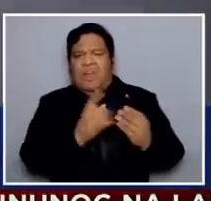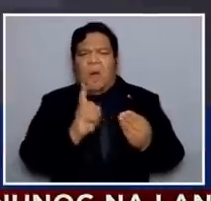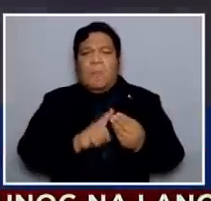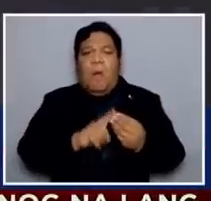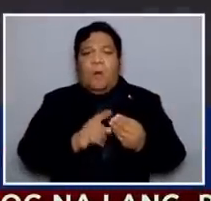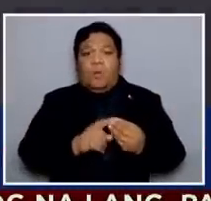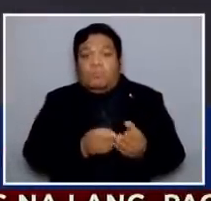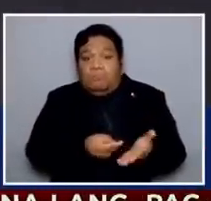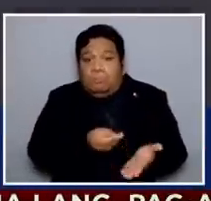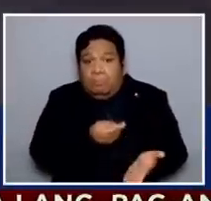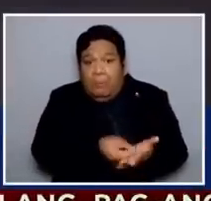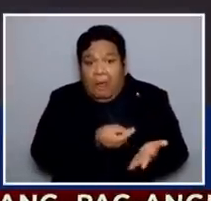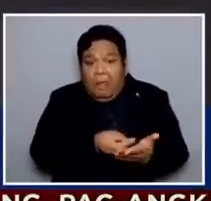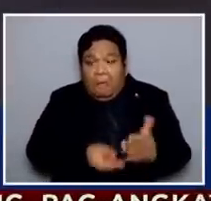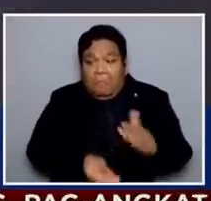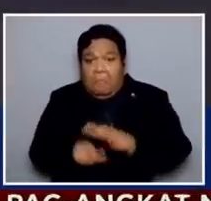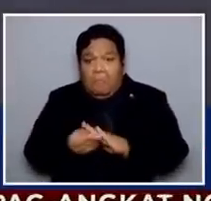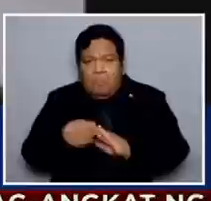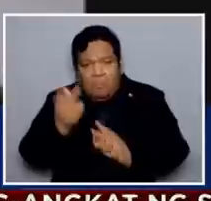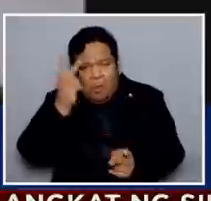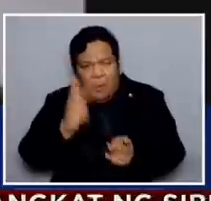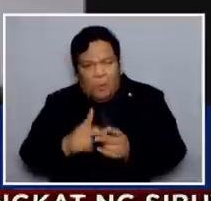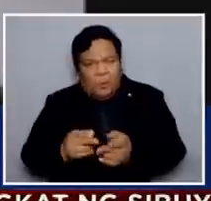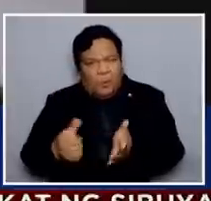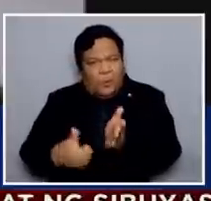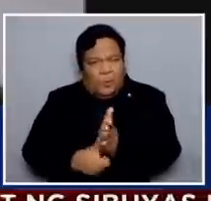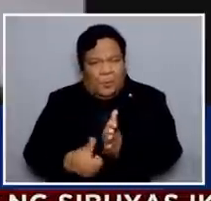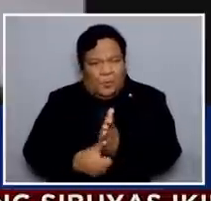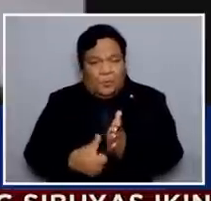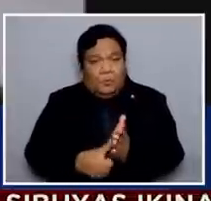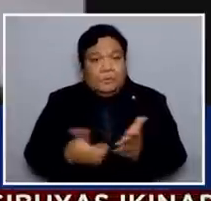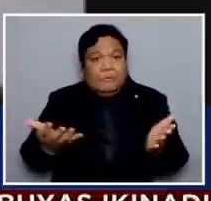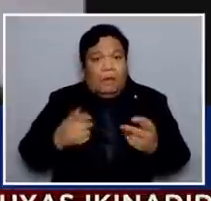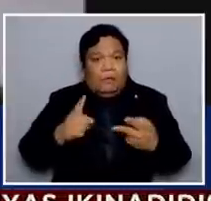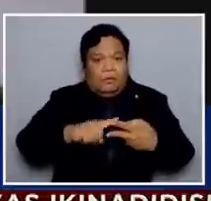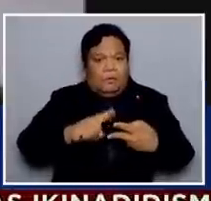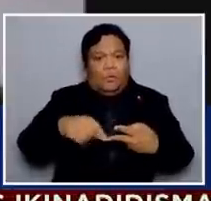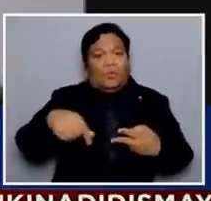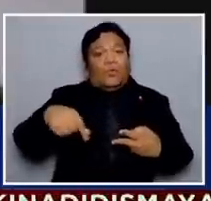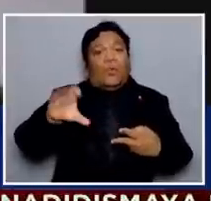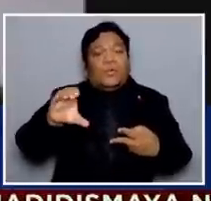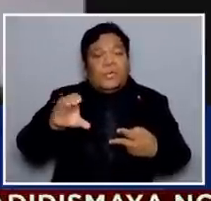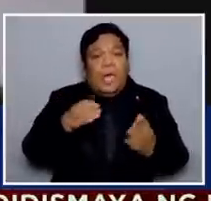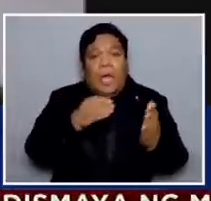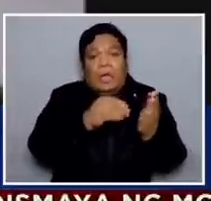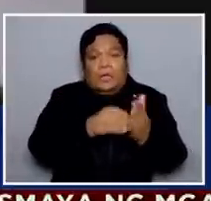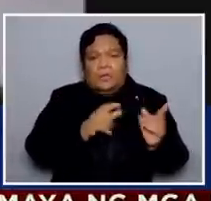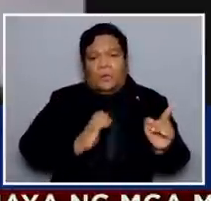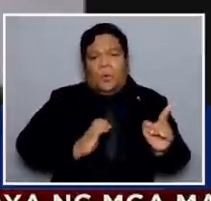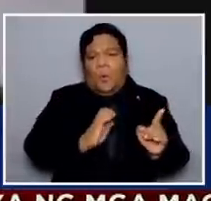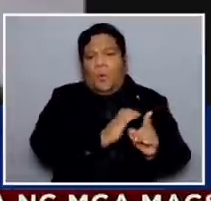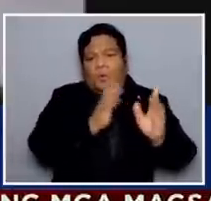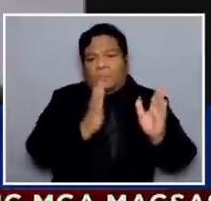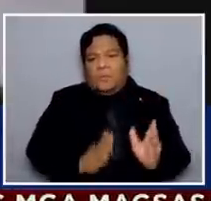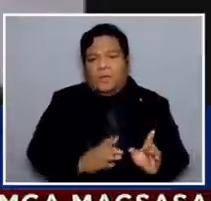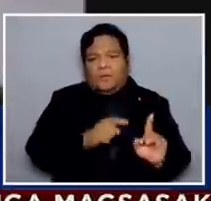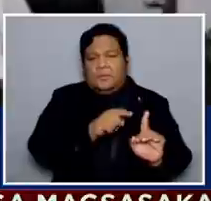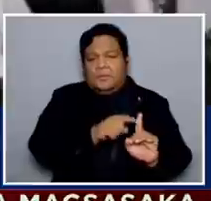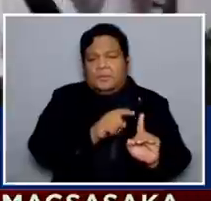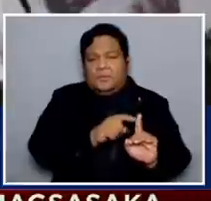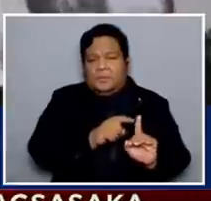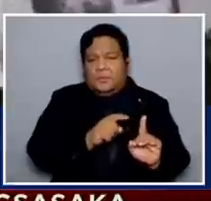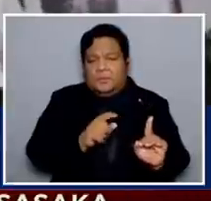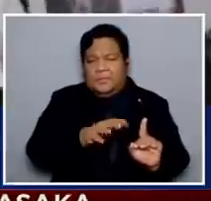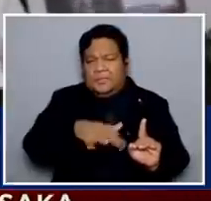Garcia, may reklamo ng vote buying sa Quezon City laban sa tumatakbo na kongresista na si 5th District o sa 5th